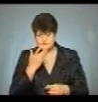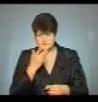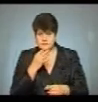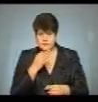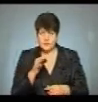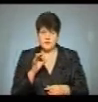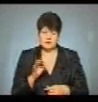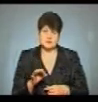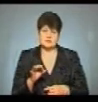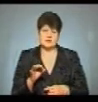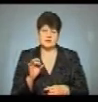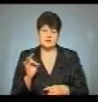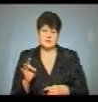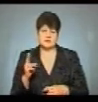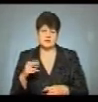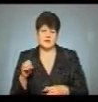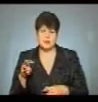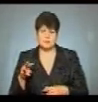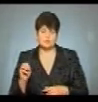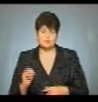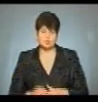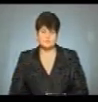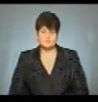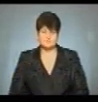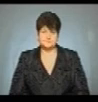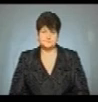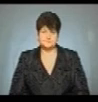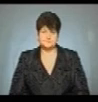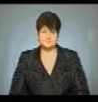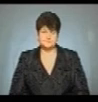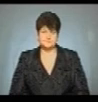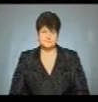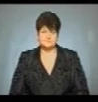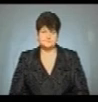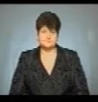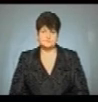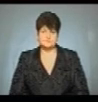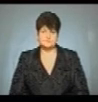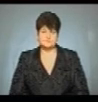Роман Демуш. Марія Котенко, Андрій Бодак. Новини на Суспільному. Тернопіль.